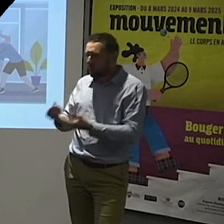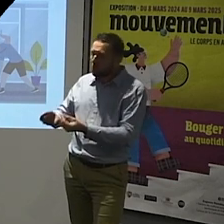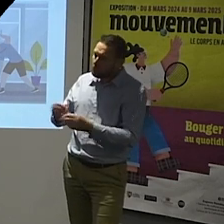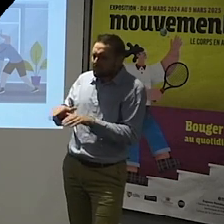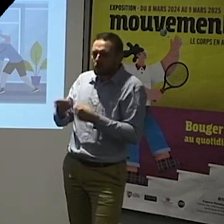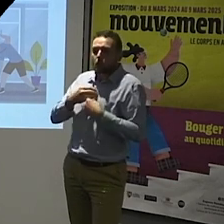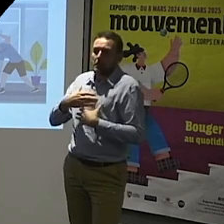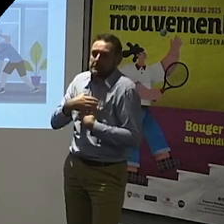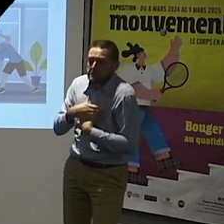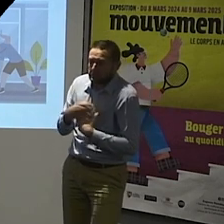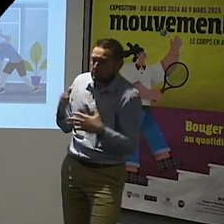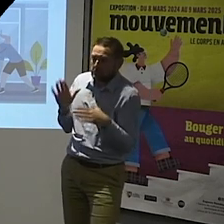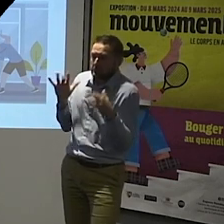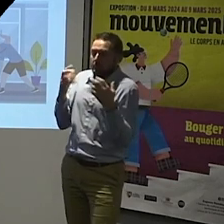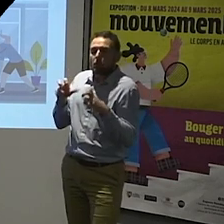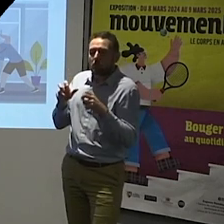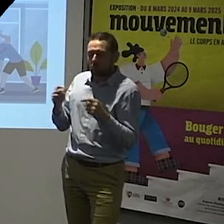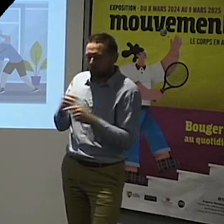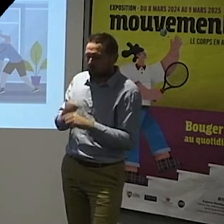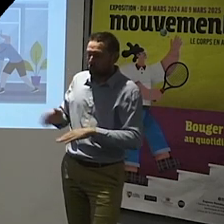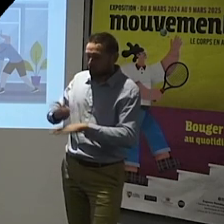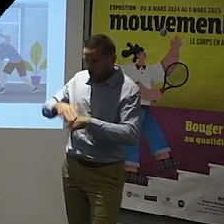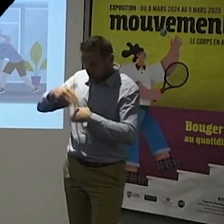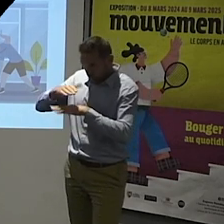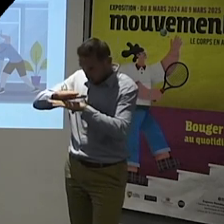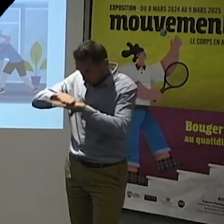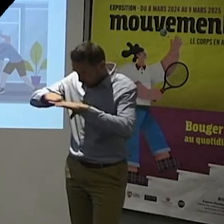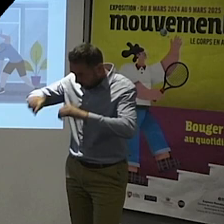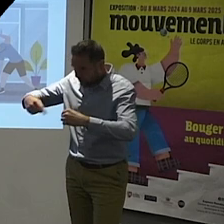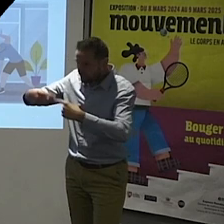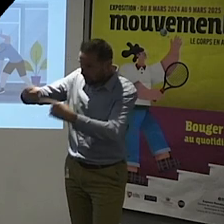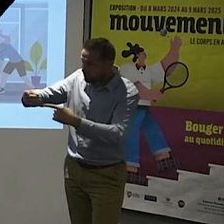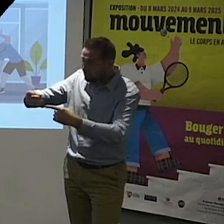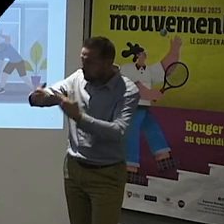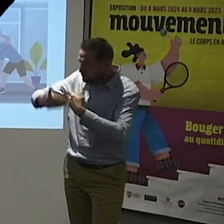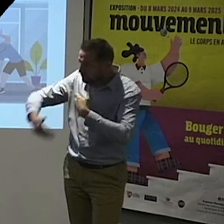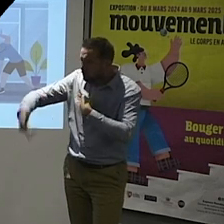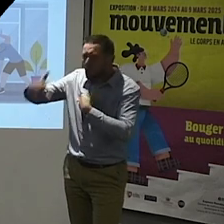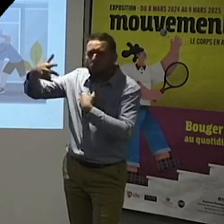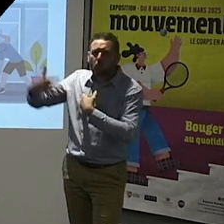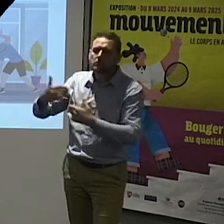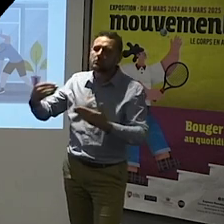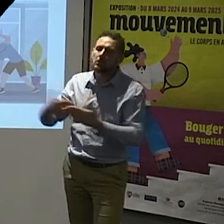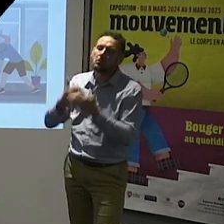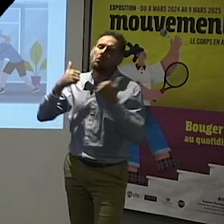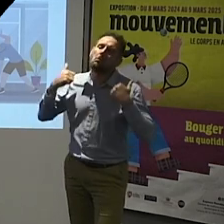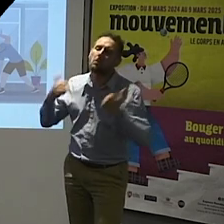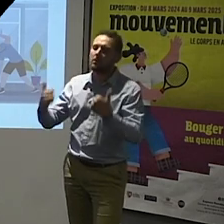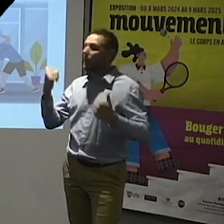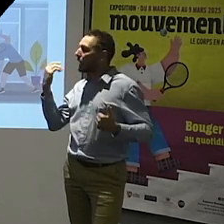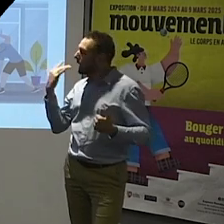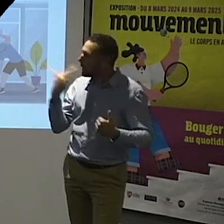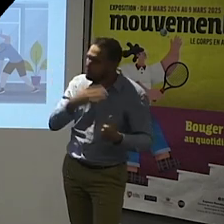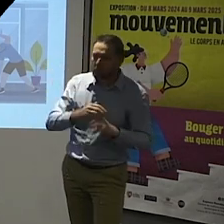d'angoisse. Ma foi, c'est arrivé, ça a duré 3 jours. J'ai passé 3 jours merveilleux sur le stade